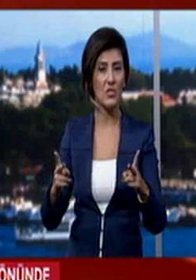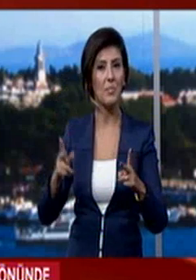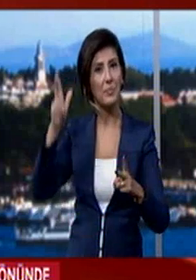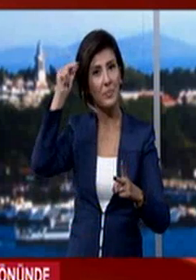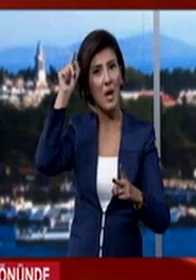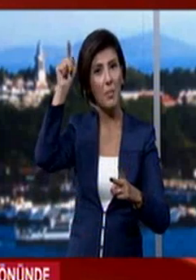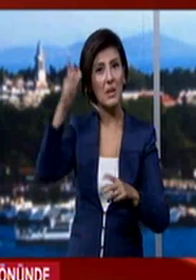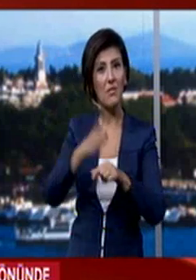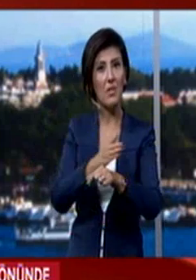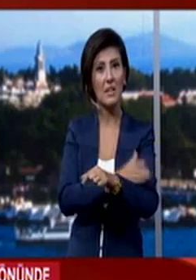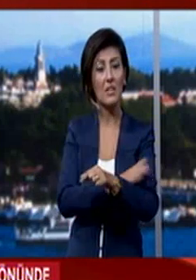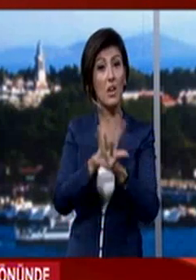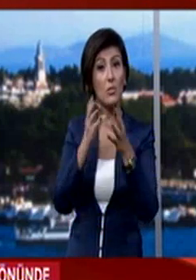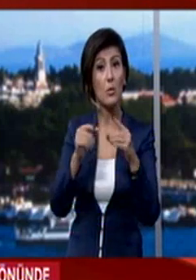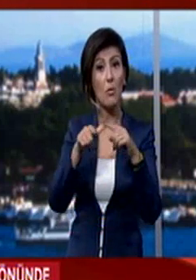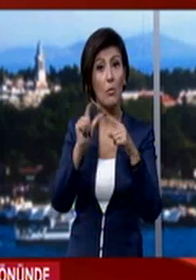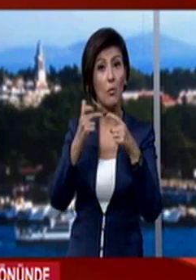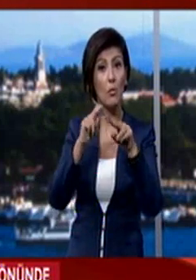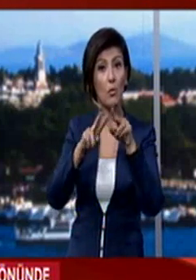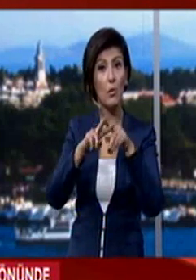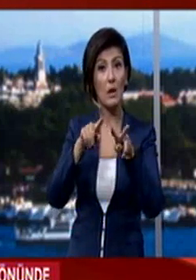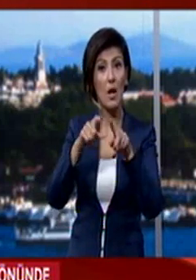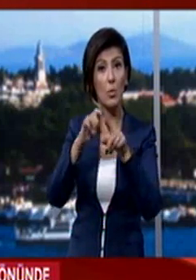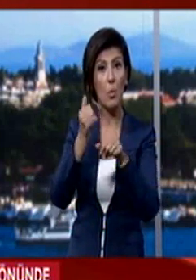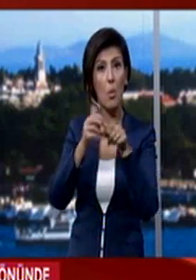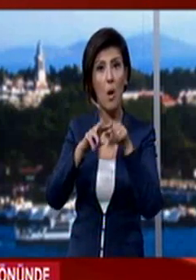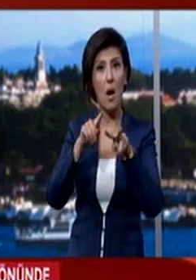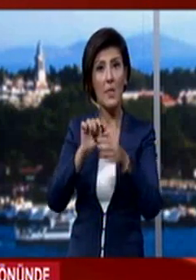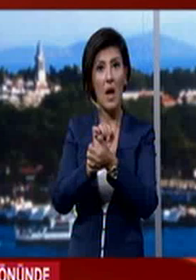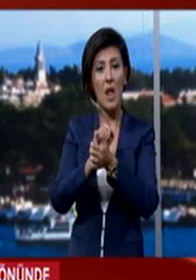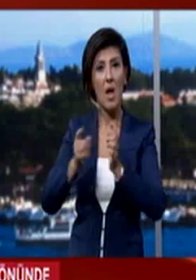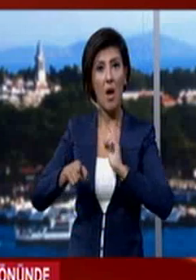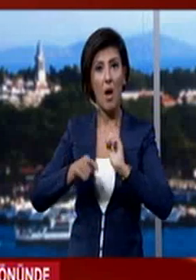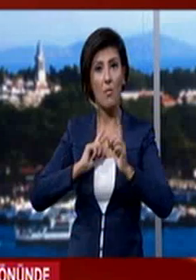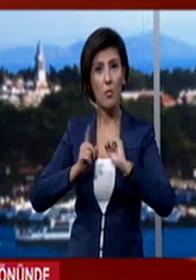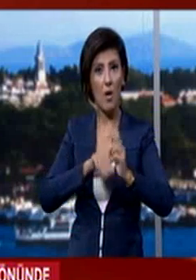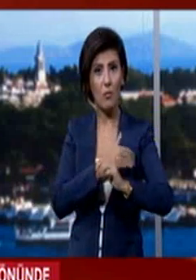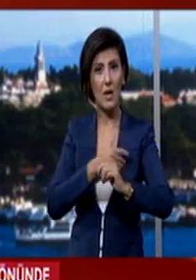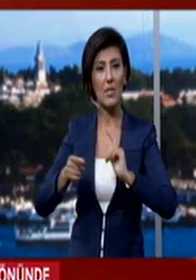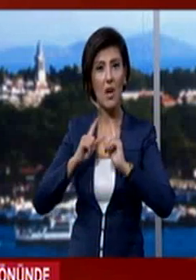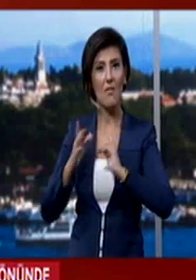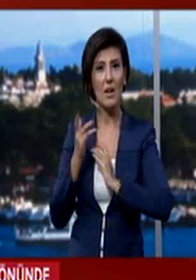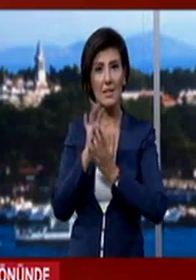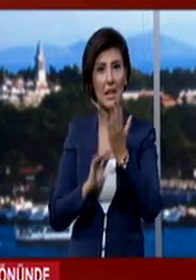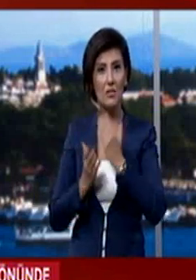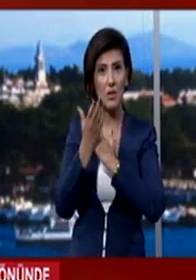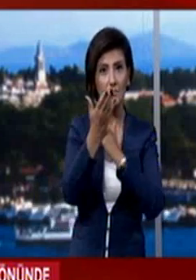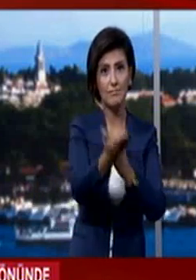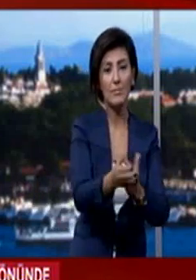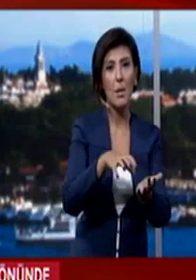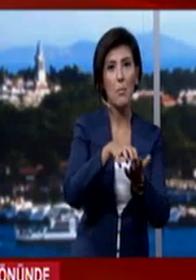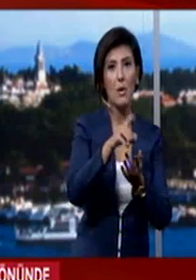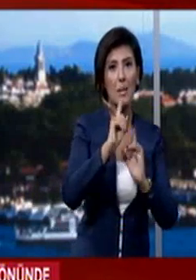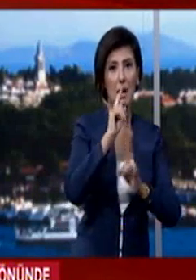Devletleri vatandaşlığı da bulunan Furkan Doğan'ın ailesinin avukatları dava dilekçesini bölge mahkemesine sundu. Dilekçede